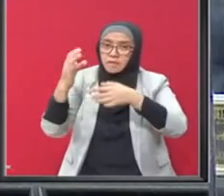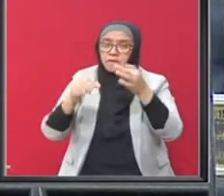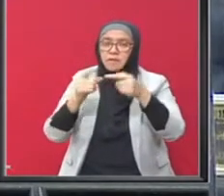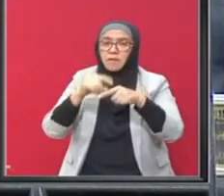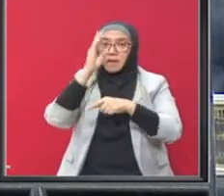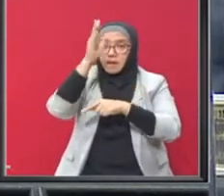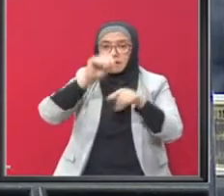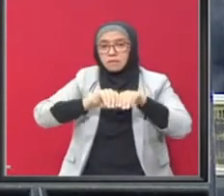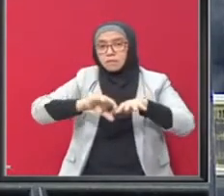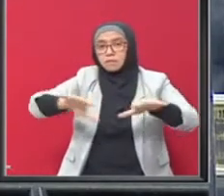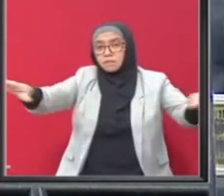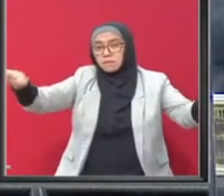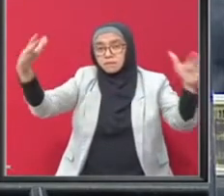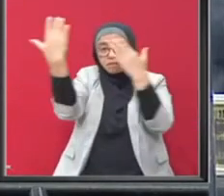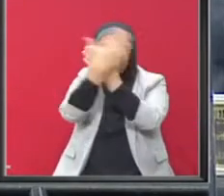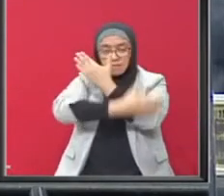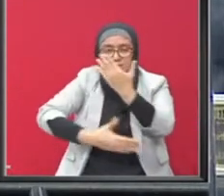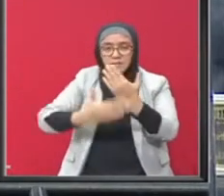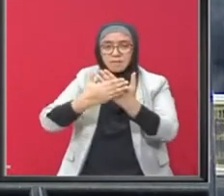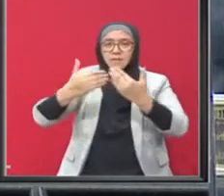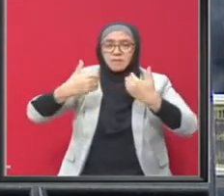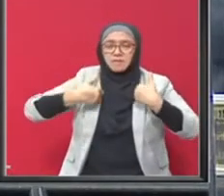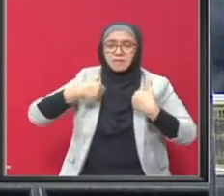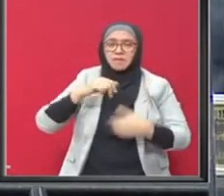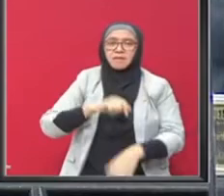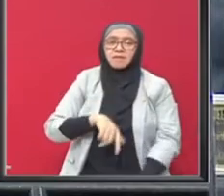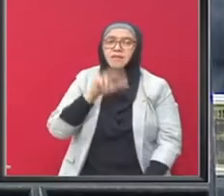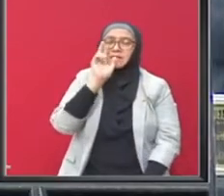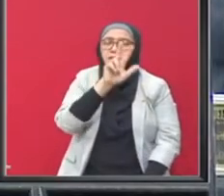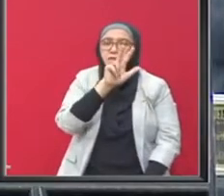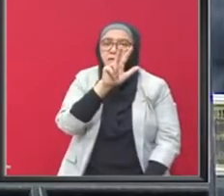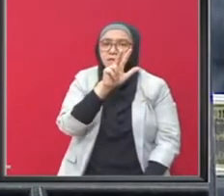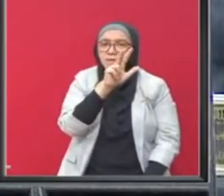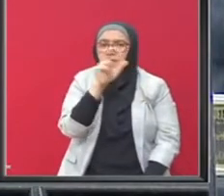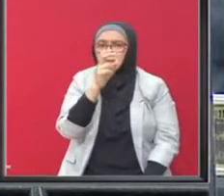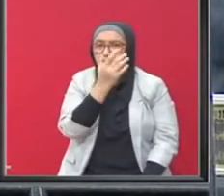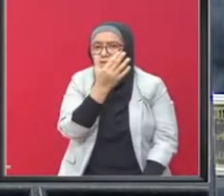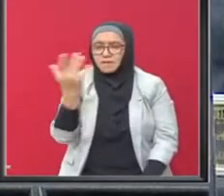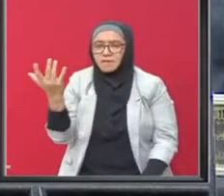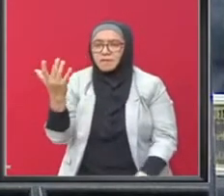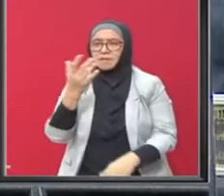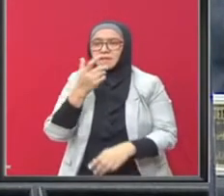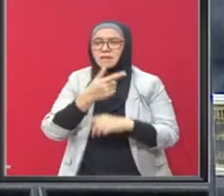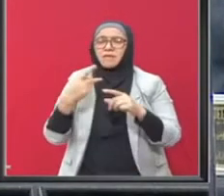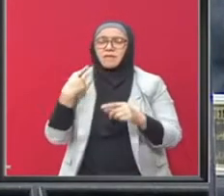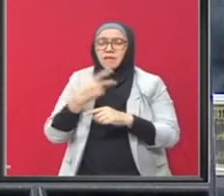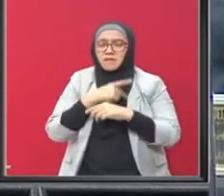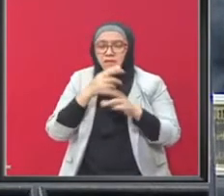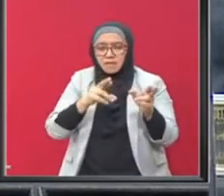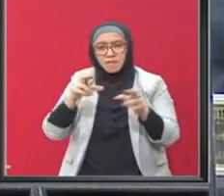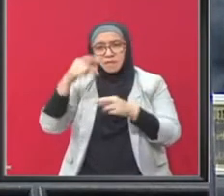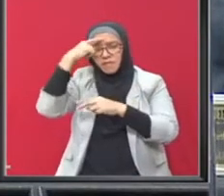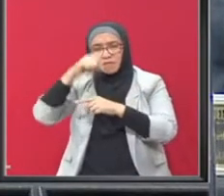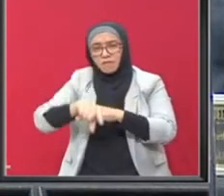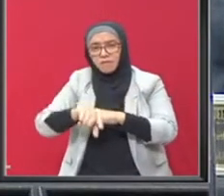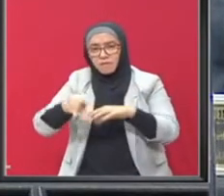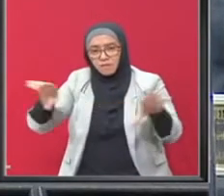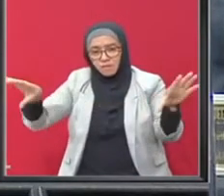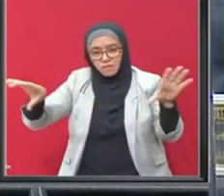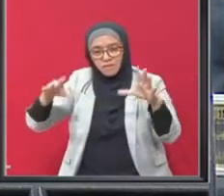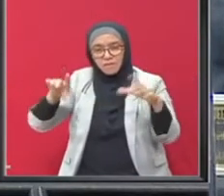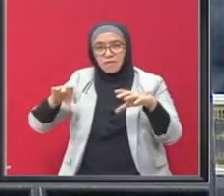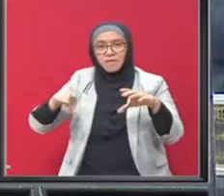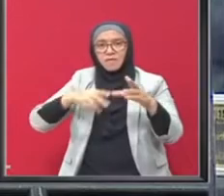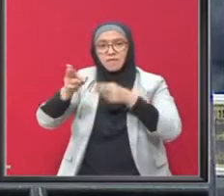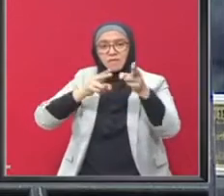rencang seluruh negara kita bercadang untuk memperluas kan program ini karena butuhkan cukup salah satu biru mengagetkan tp45